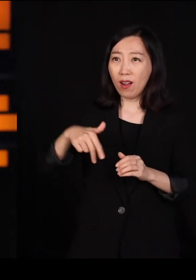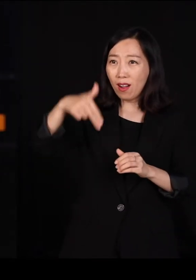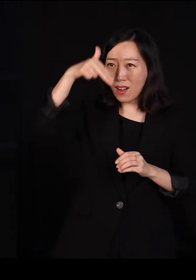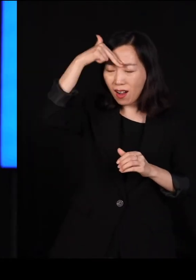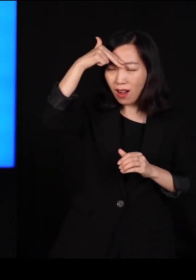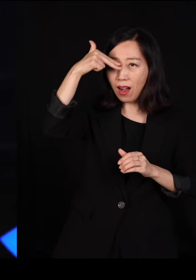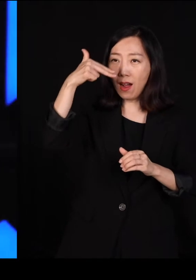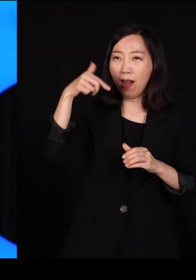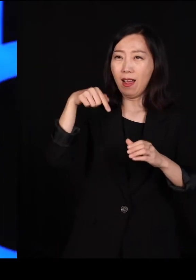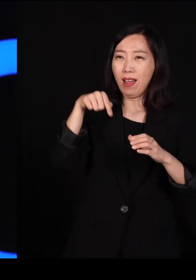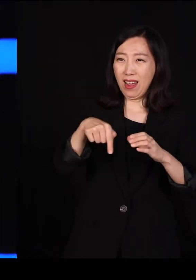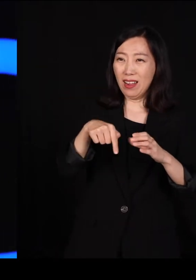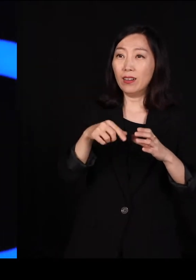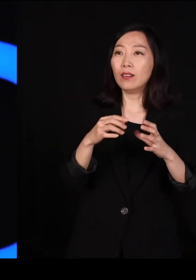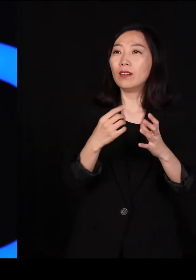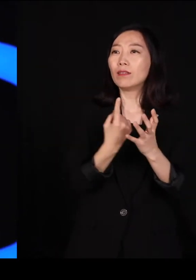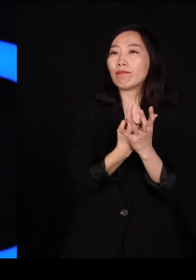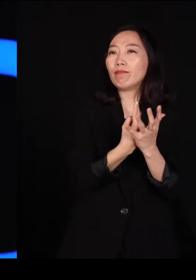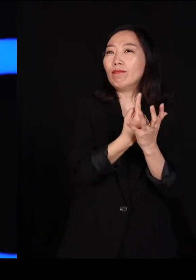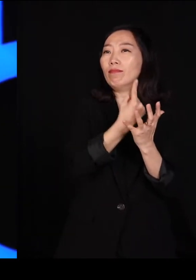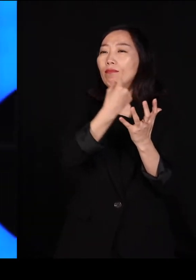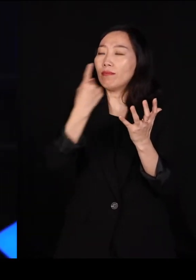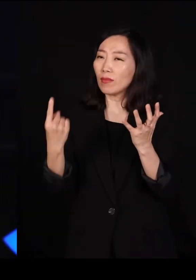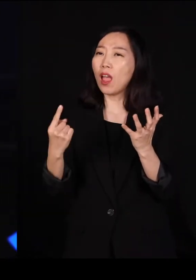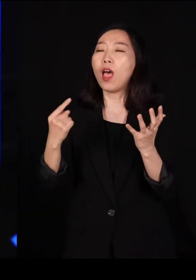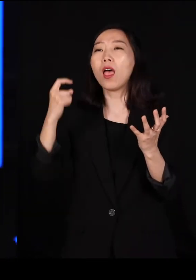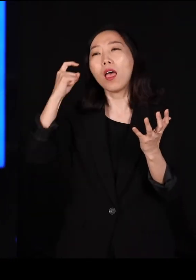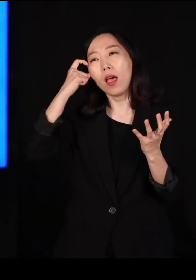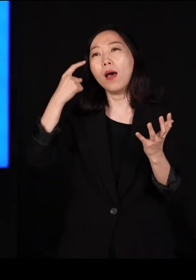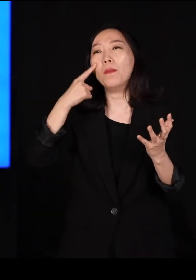다시 생각할 필요가 있어요. 그러니까 저